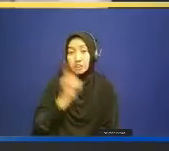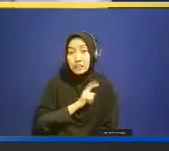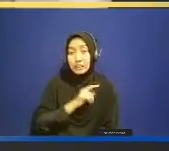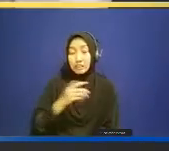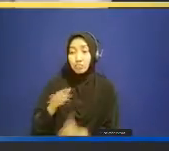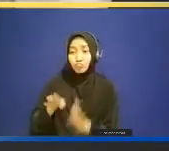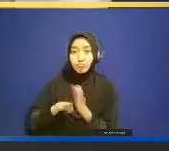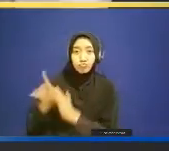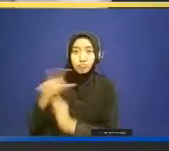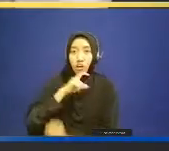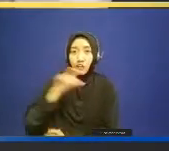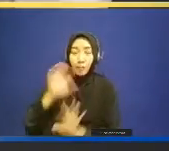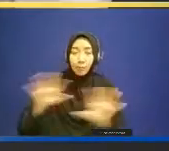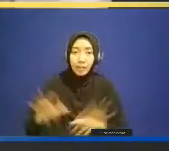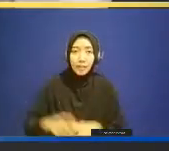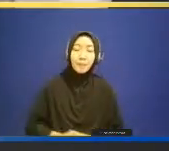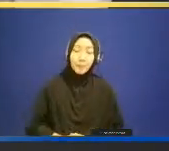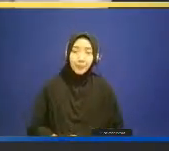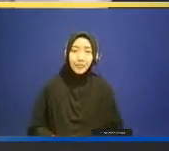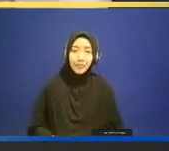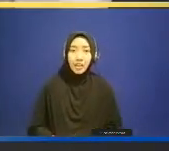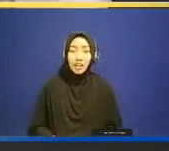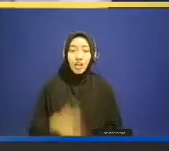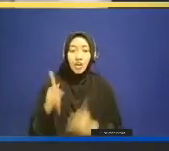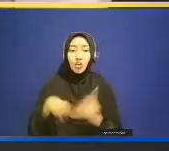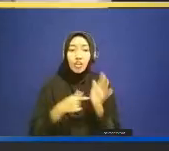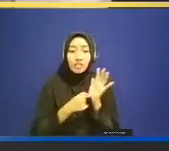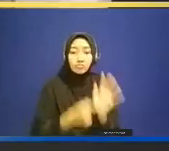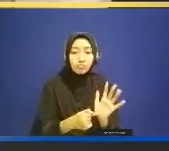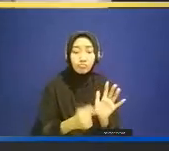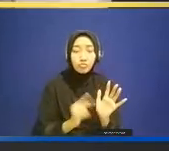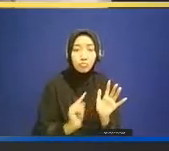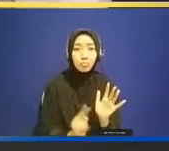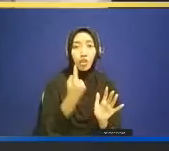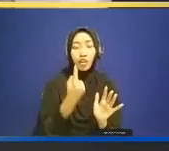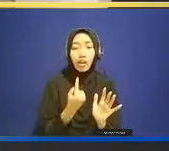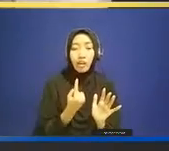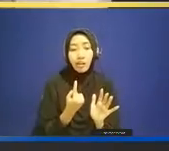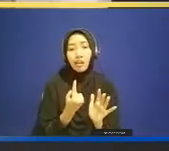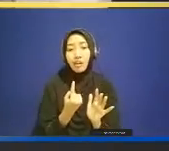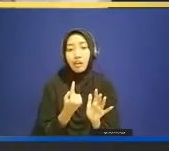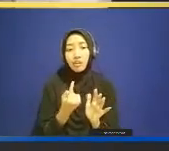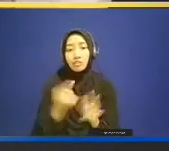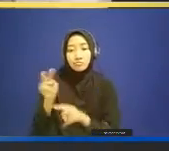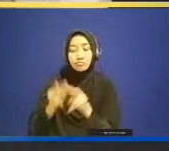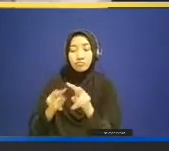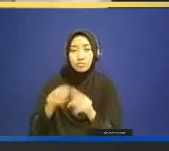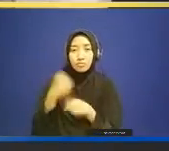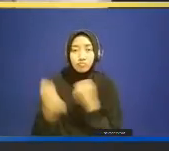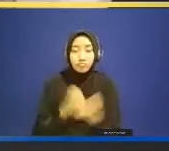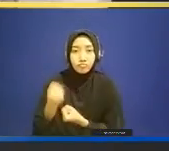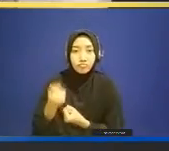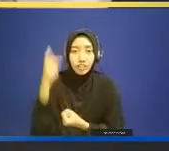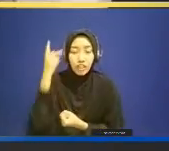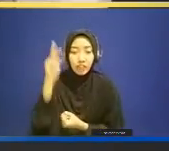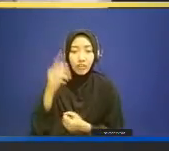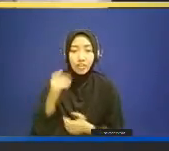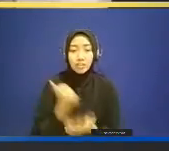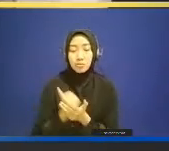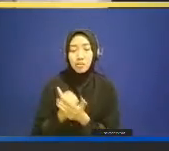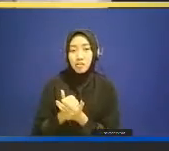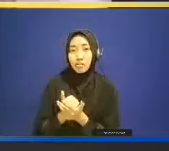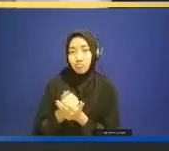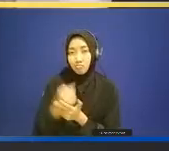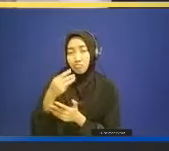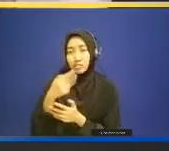nah teman-teman yang lebih ke arahnya show itu mereka udah mulai bisa Survive dengan grafiti mereka Harusnya sih bisa